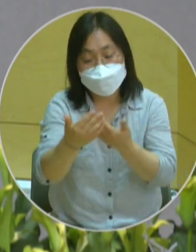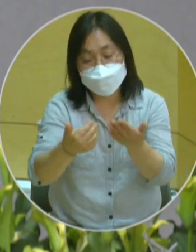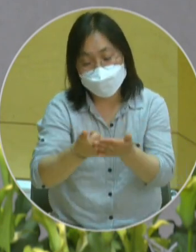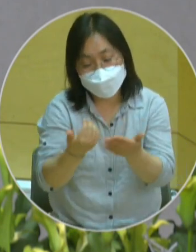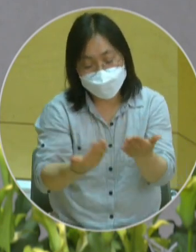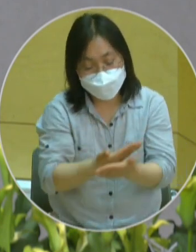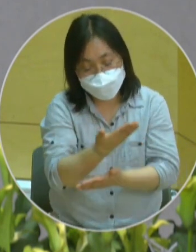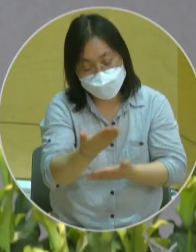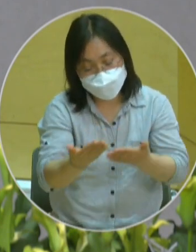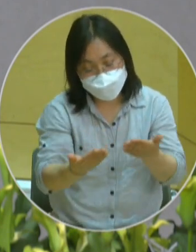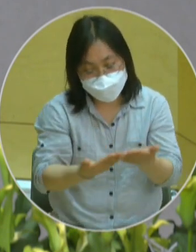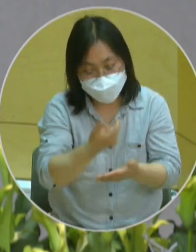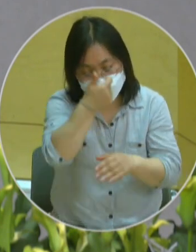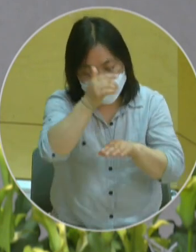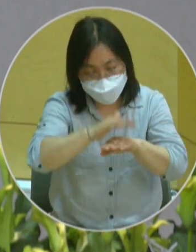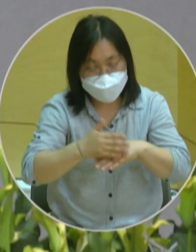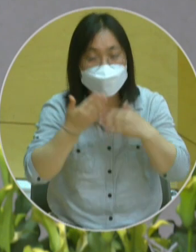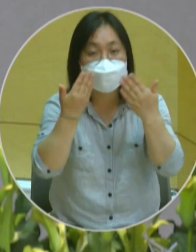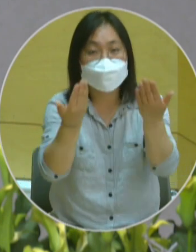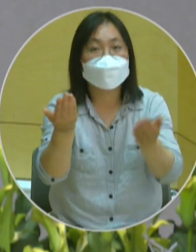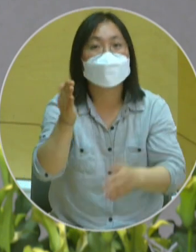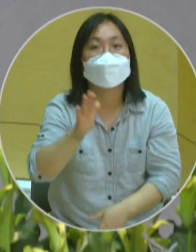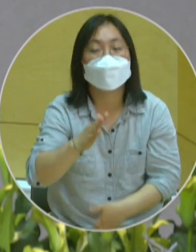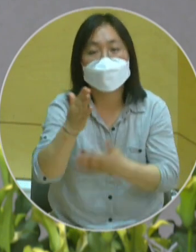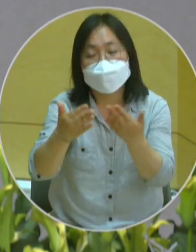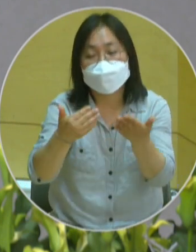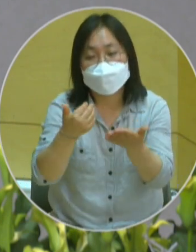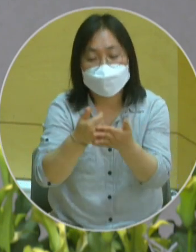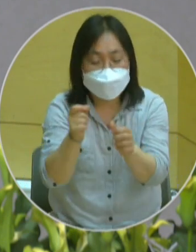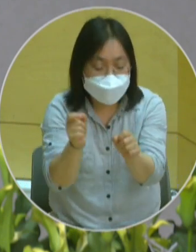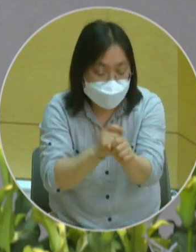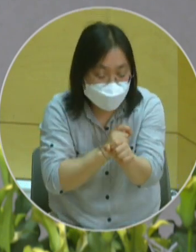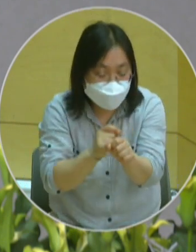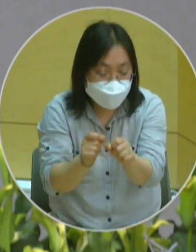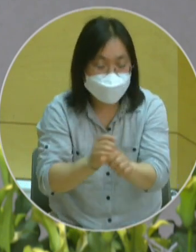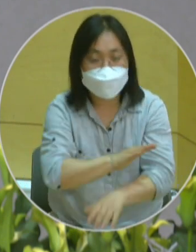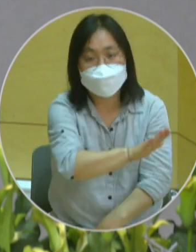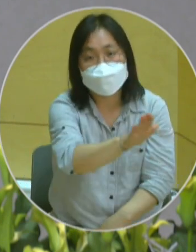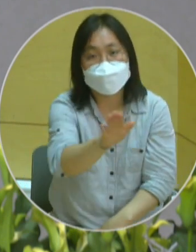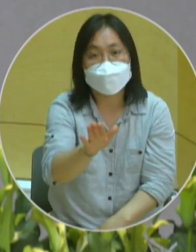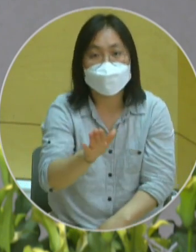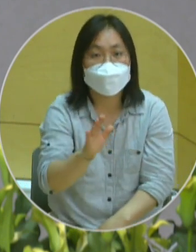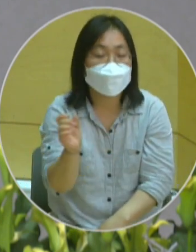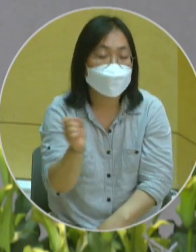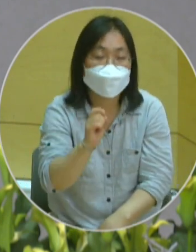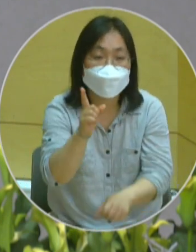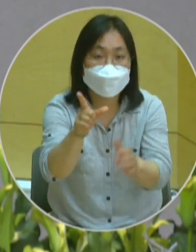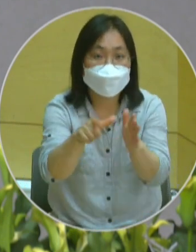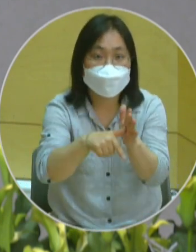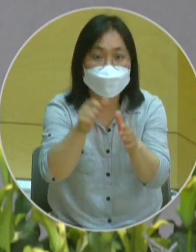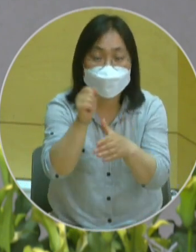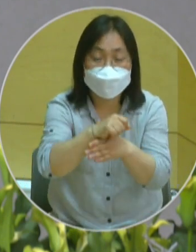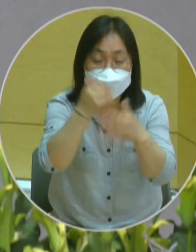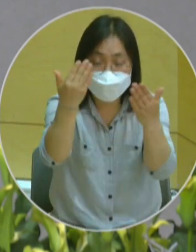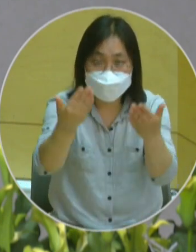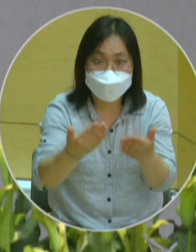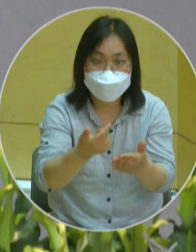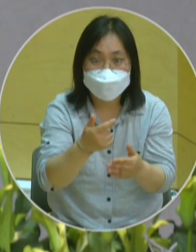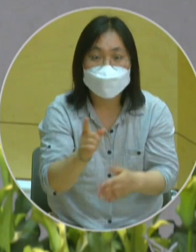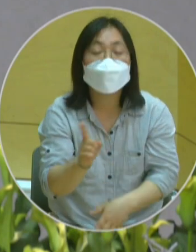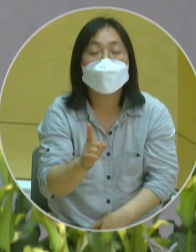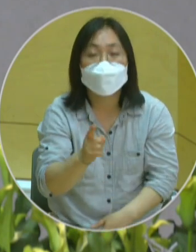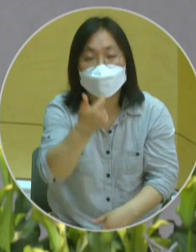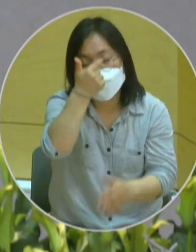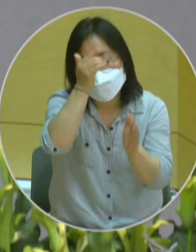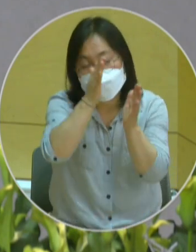교제도 하시고 예배도 드리시지만 하나님께서 특별히 우리에게 어떤 기회를 주시는데 그 기회가 뭐냐면 기도할